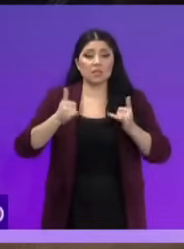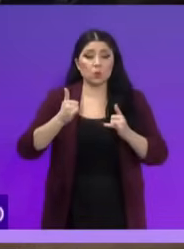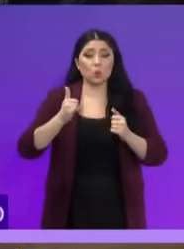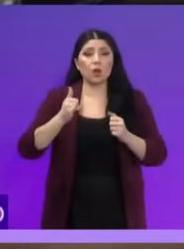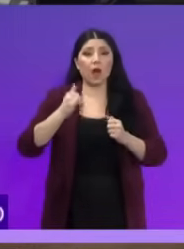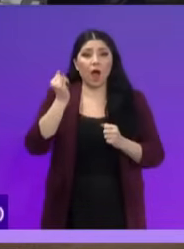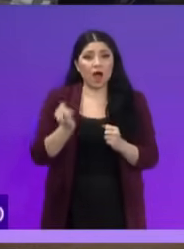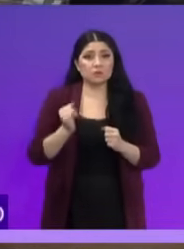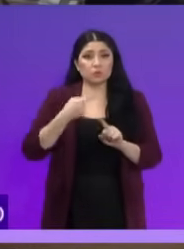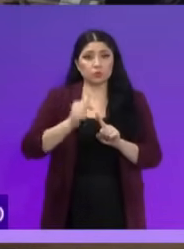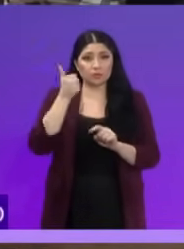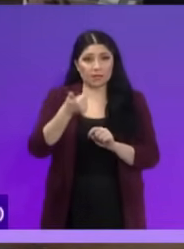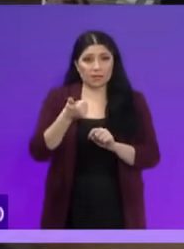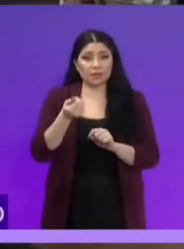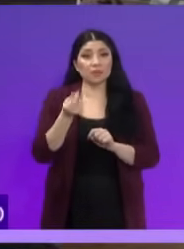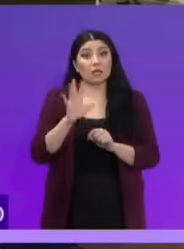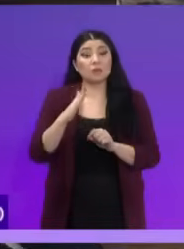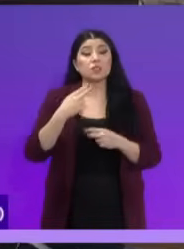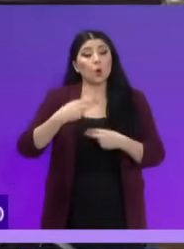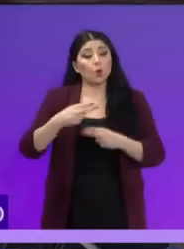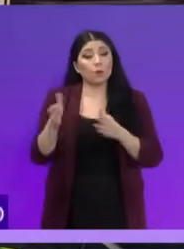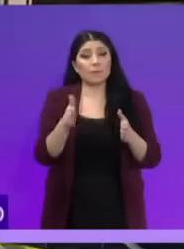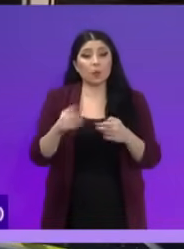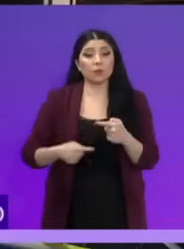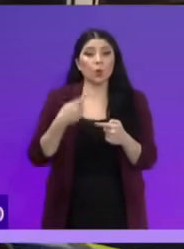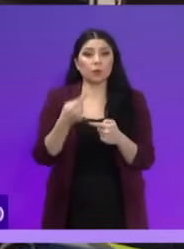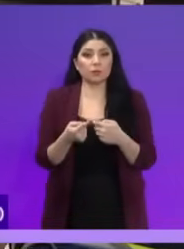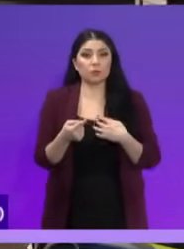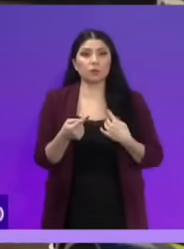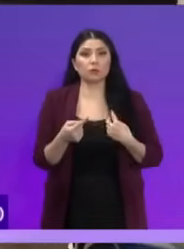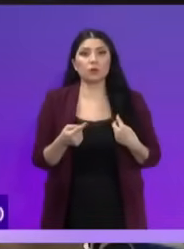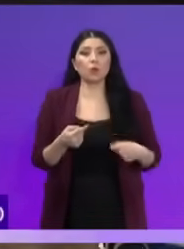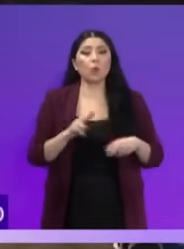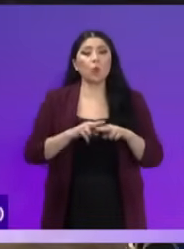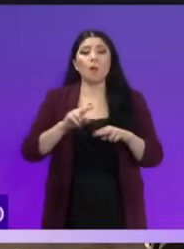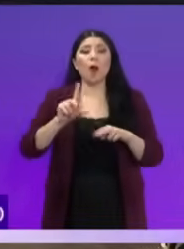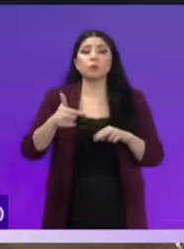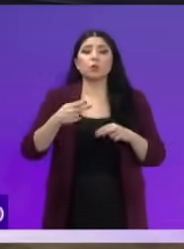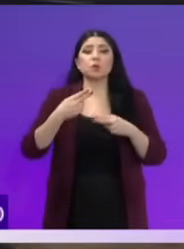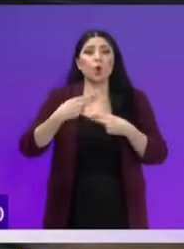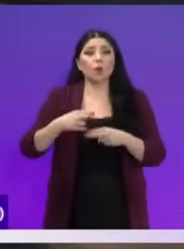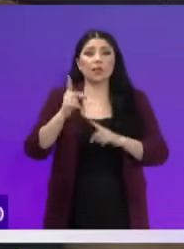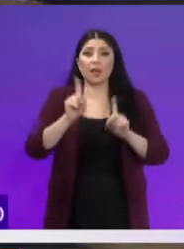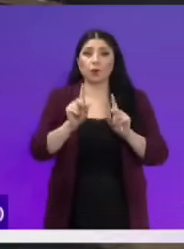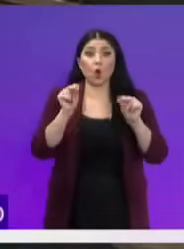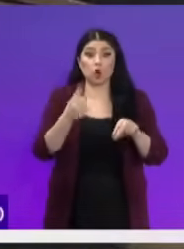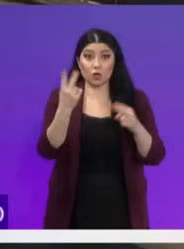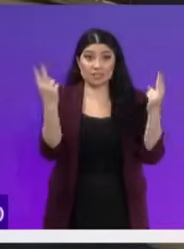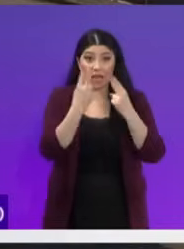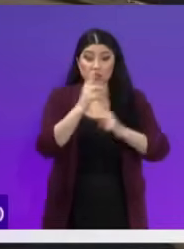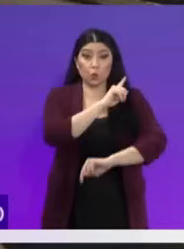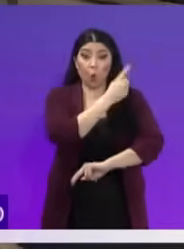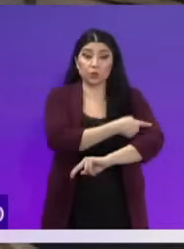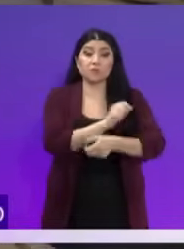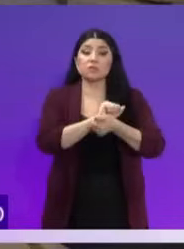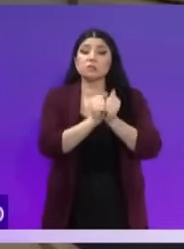mâine, dar care ar putea și să continue în perioada următoare. În ce condiții ar continua? Dacă nu ajung la o înțelegere cu autoritățile